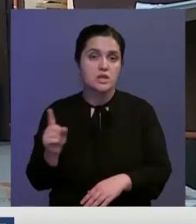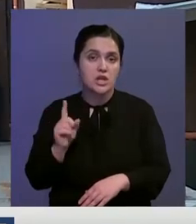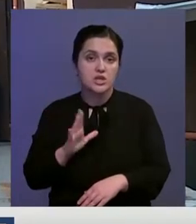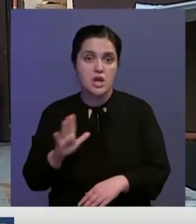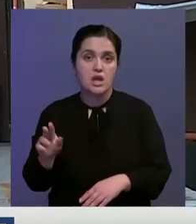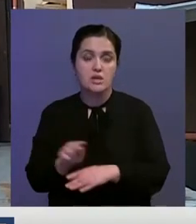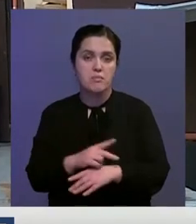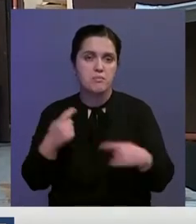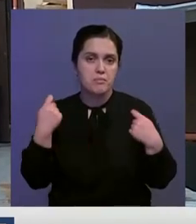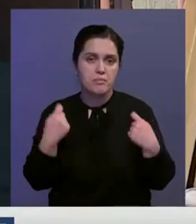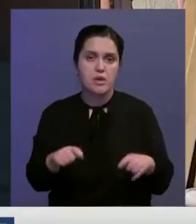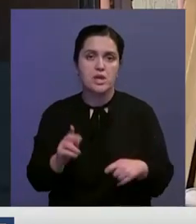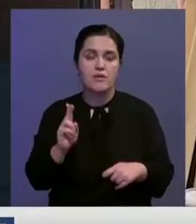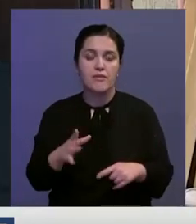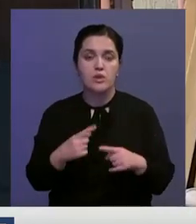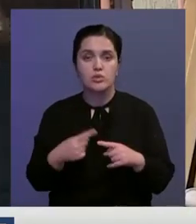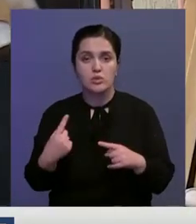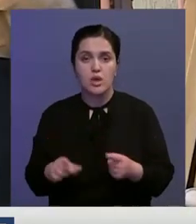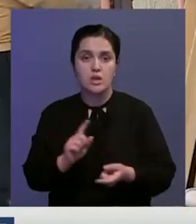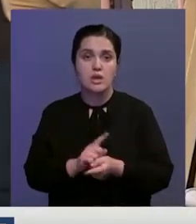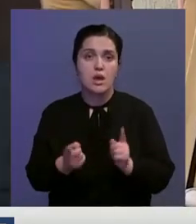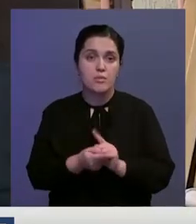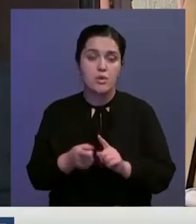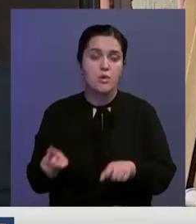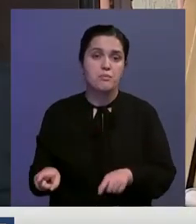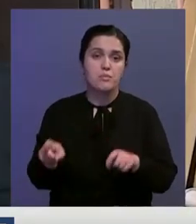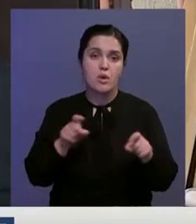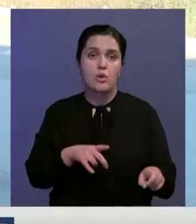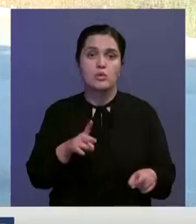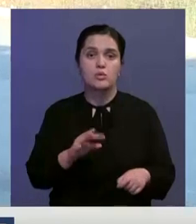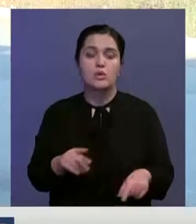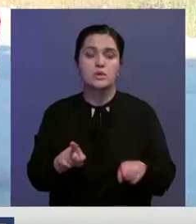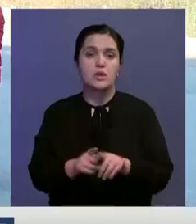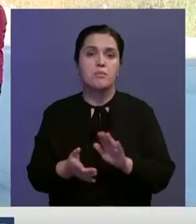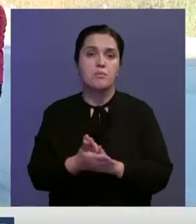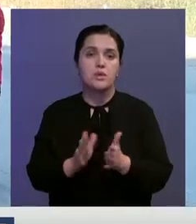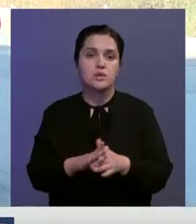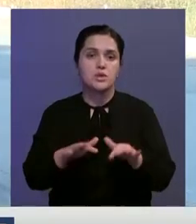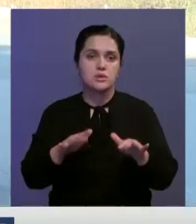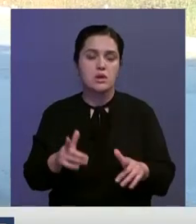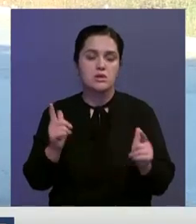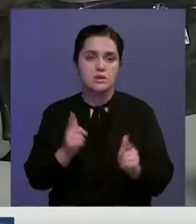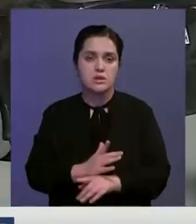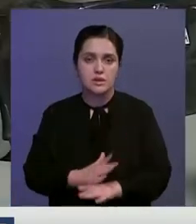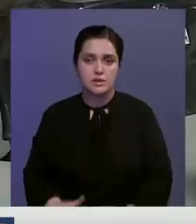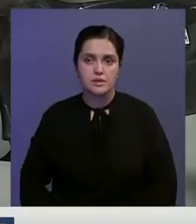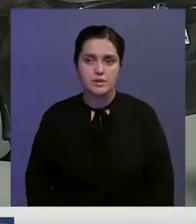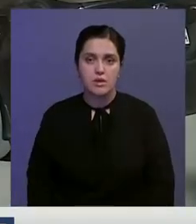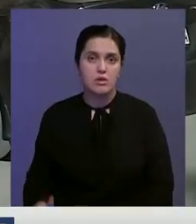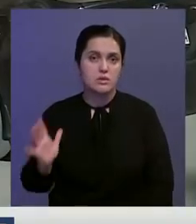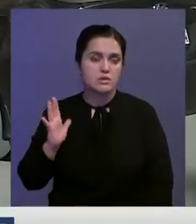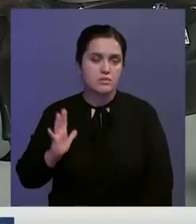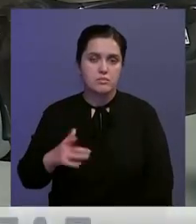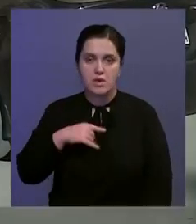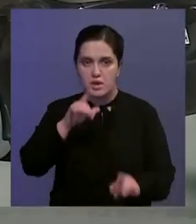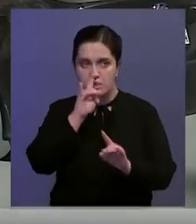ремонта, продают квартиры. Другие, напротив, заезжают. Но мириться с таким положением дел жильцы не намерены. Терпеть мы дальше не